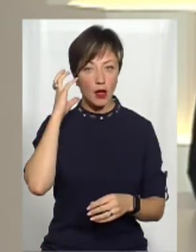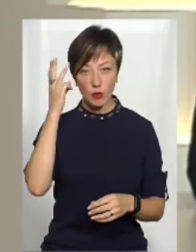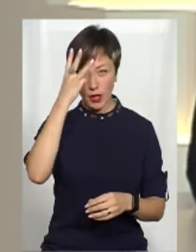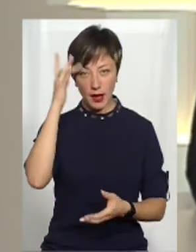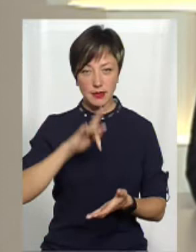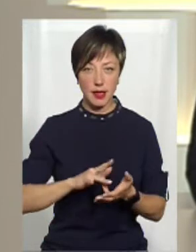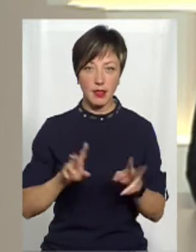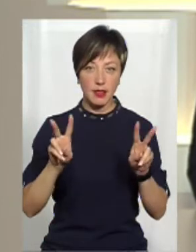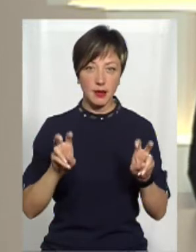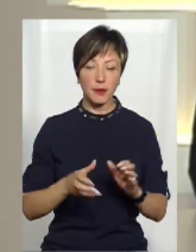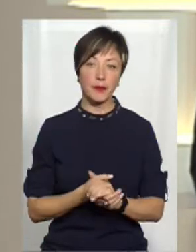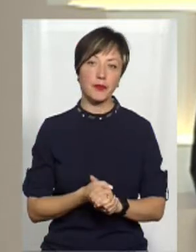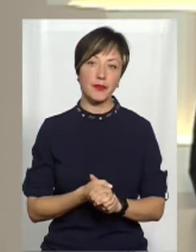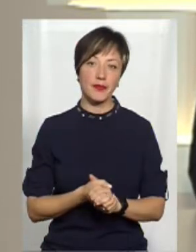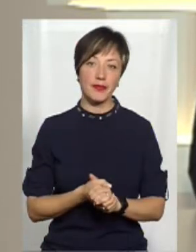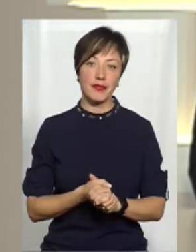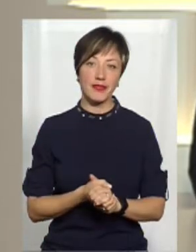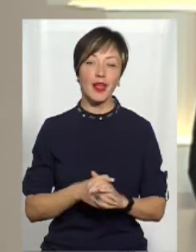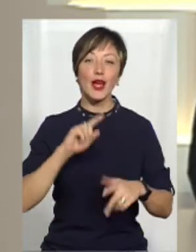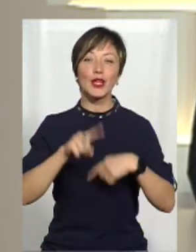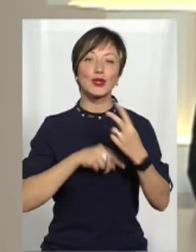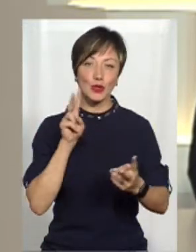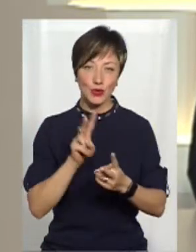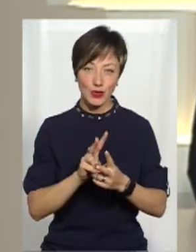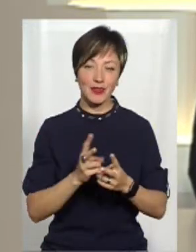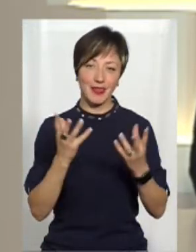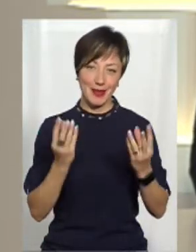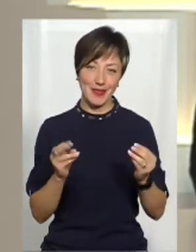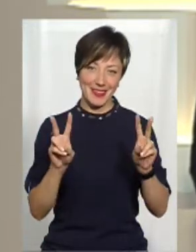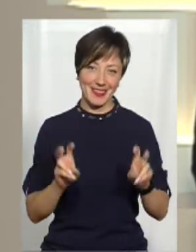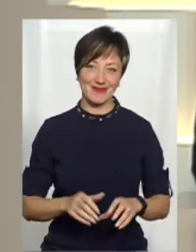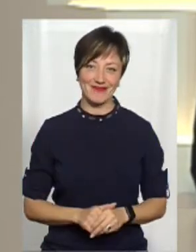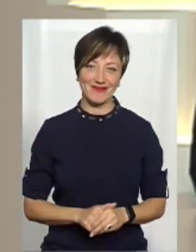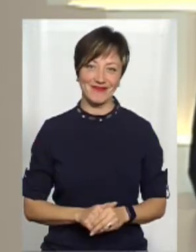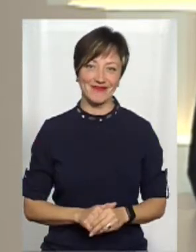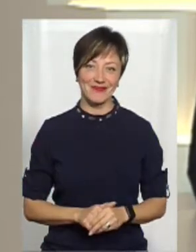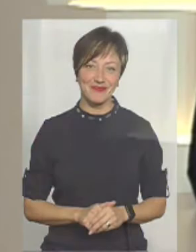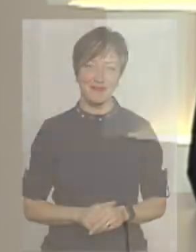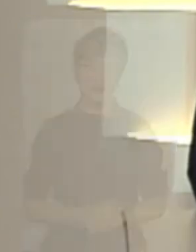«Радіо Поділля Центр». До зустрічі у наступній «Темі дня».